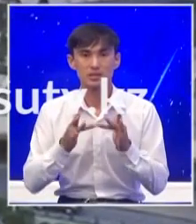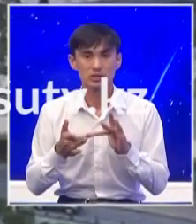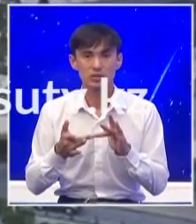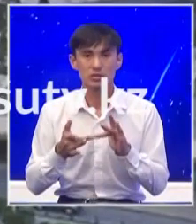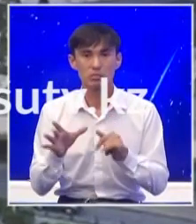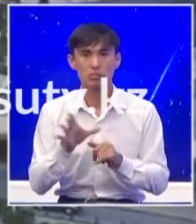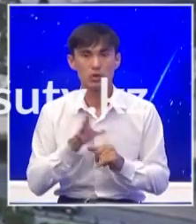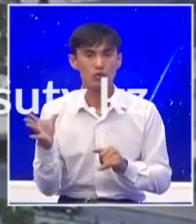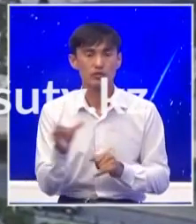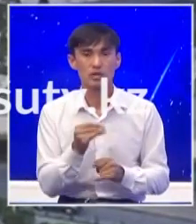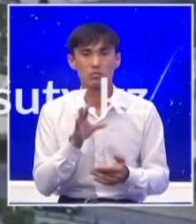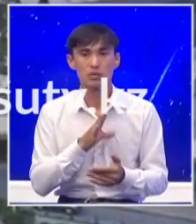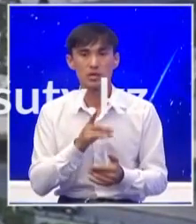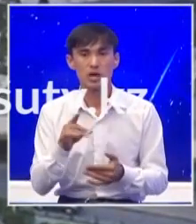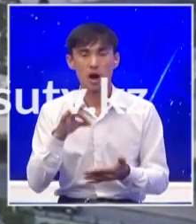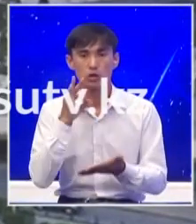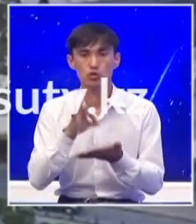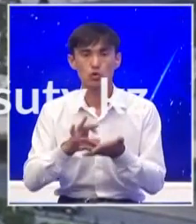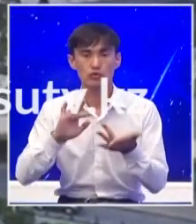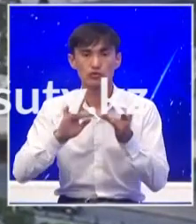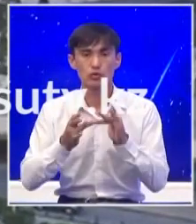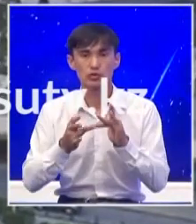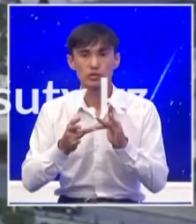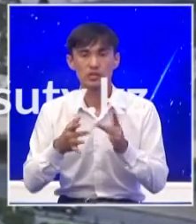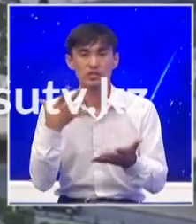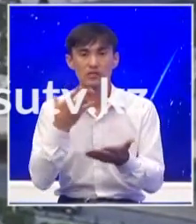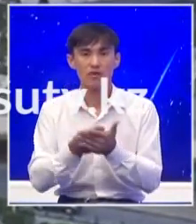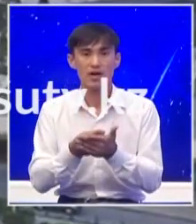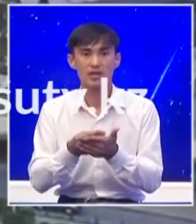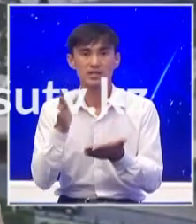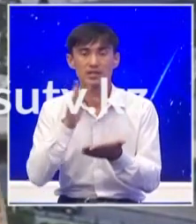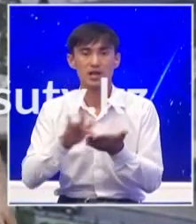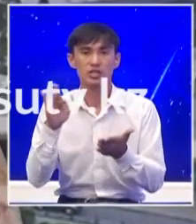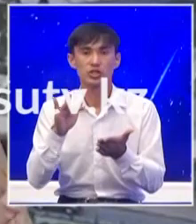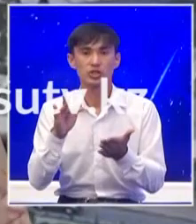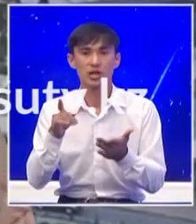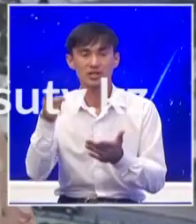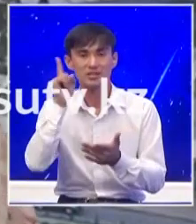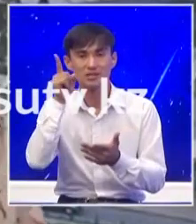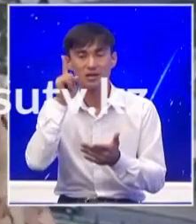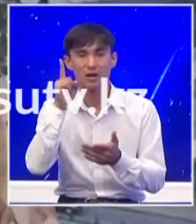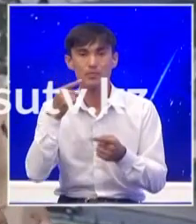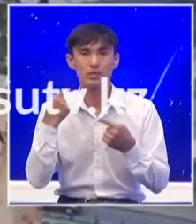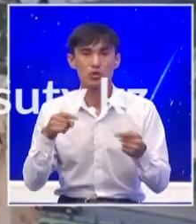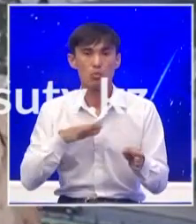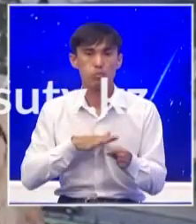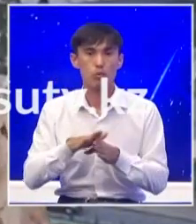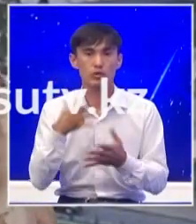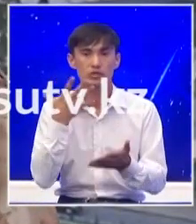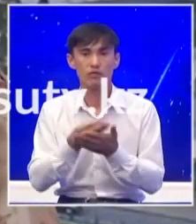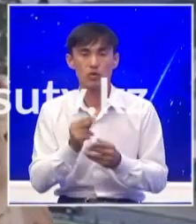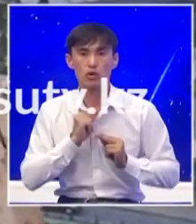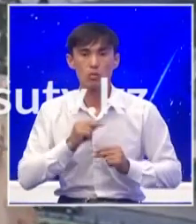всех были отчеты в соцсетях, чтобы была своя страничка обязательно, да, в Инстаграм, чтобы они полностью свою